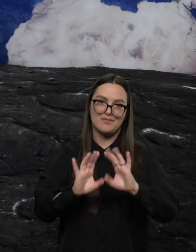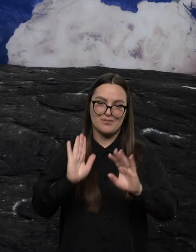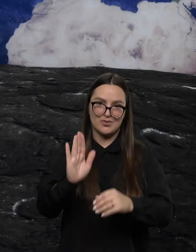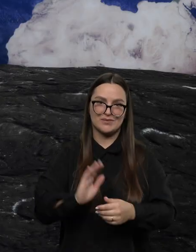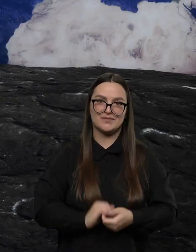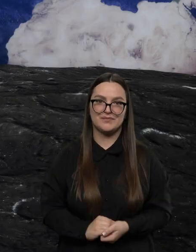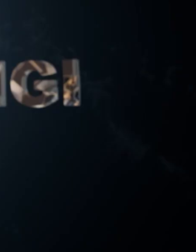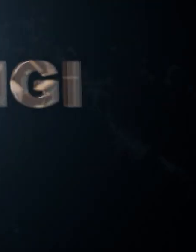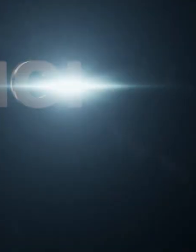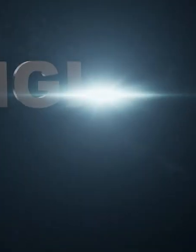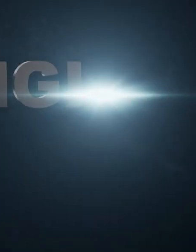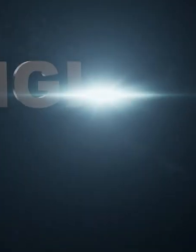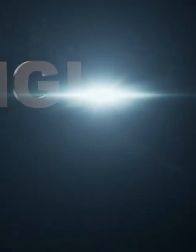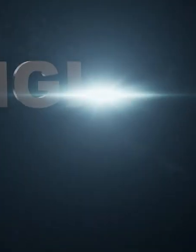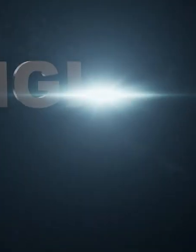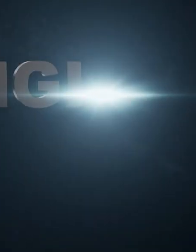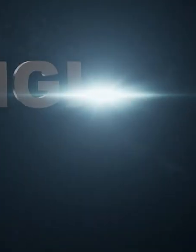reikšmingų istorijas tęsime.